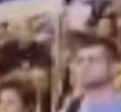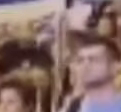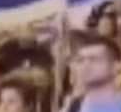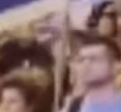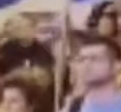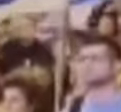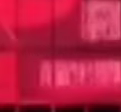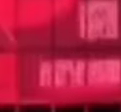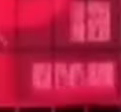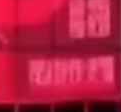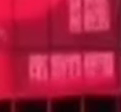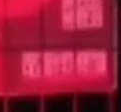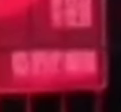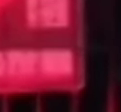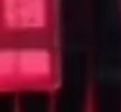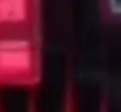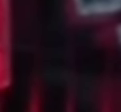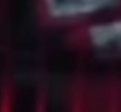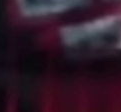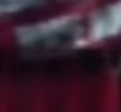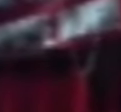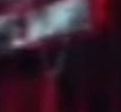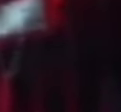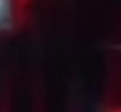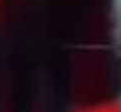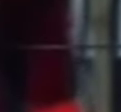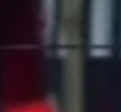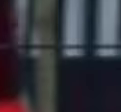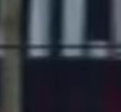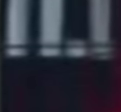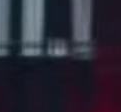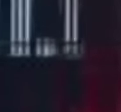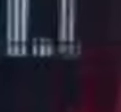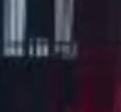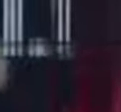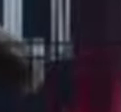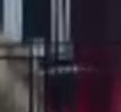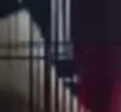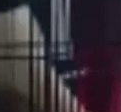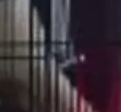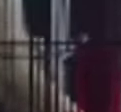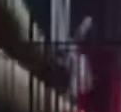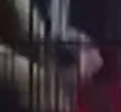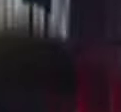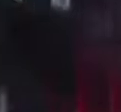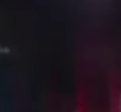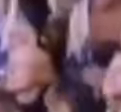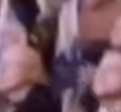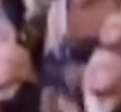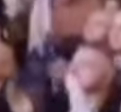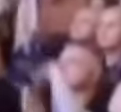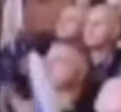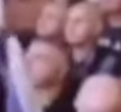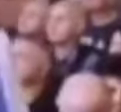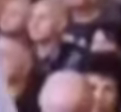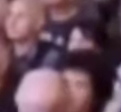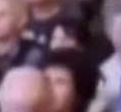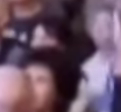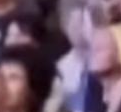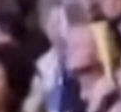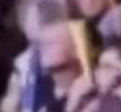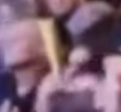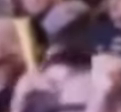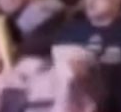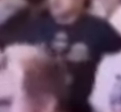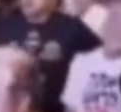מול משרד הביטחון, מול הקריה למעשה היא משדרת, תכף נשמע אותה. סחטן שמדינת ישראל נותנת לה לשדר מול משרד הביטחון בקריה. כן, בהחלט לא מפתיע. עוד חרפה אחת